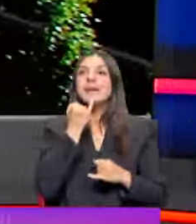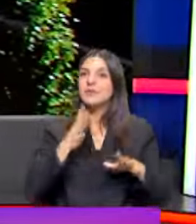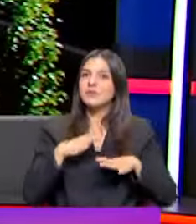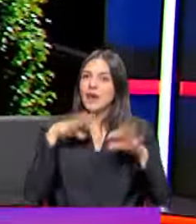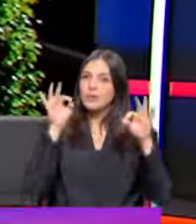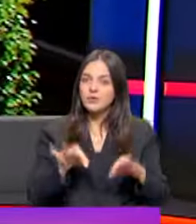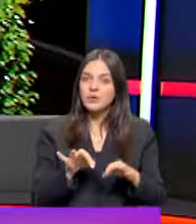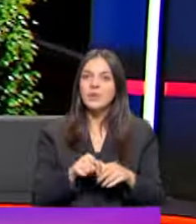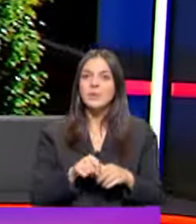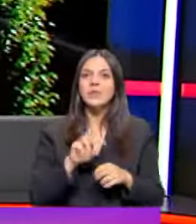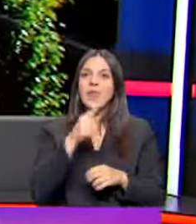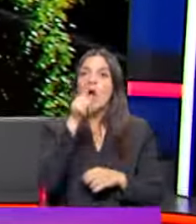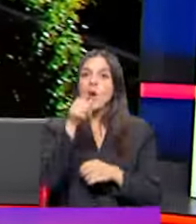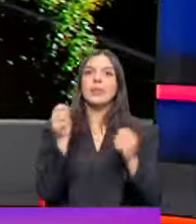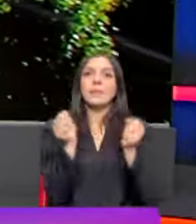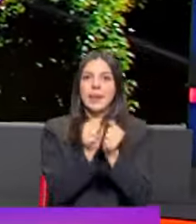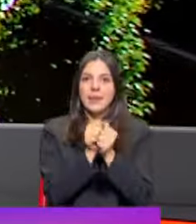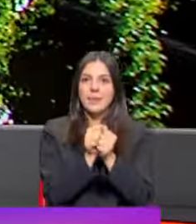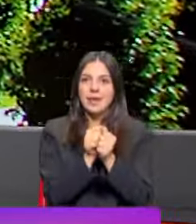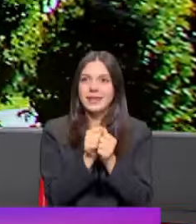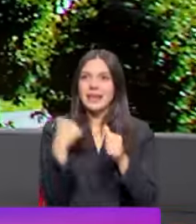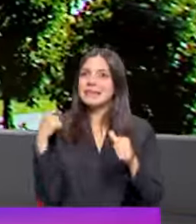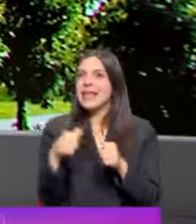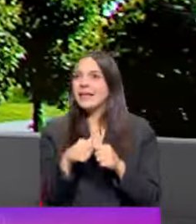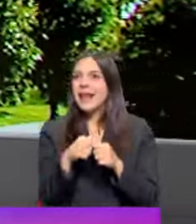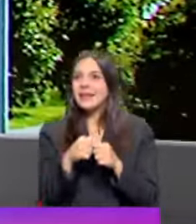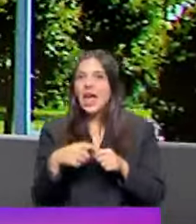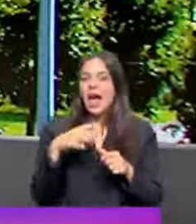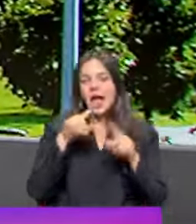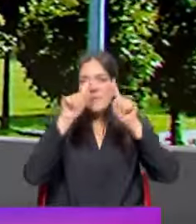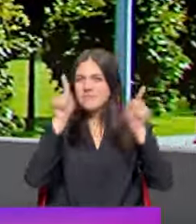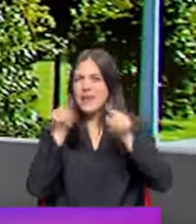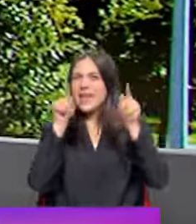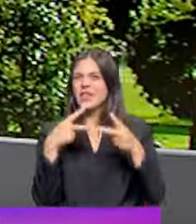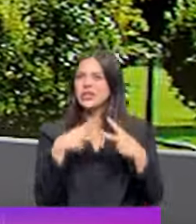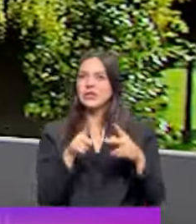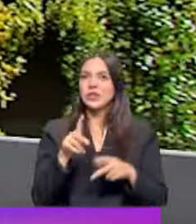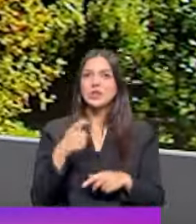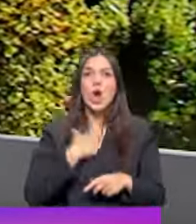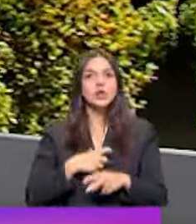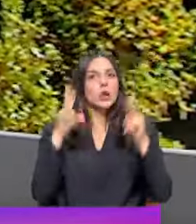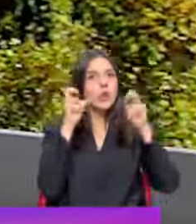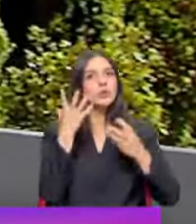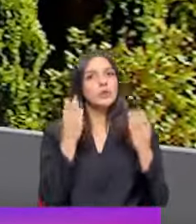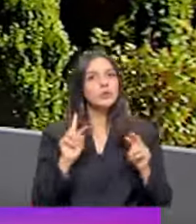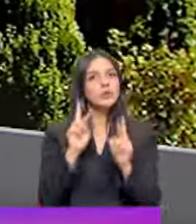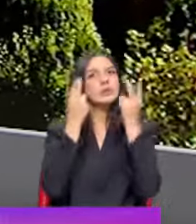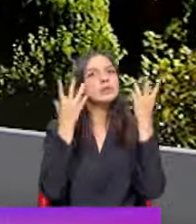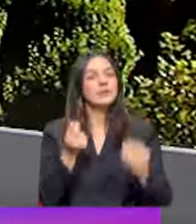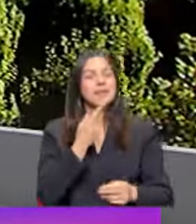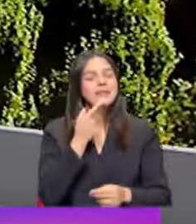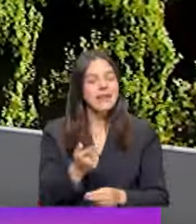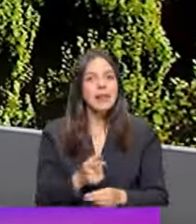olacak ve onunla ilgili de yine ayrıca parantezler açacağımız özel konularımız olacak. Sürpriz olsun